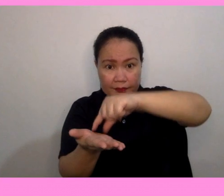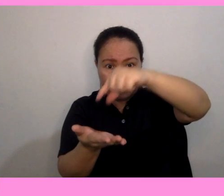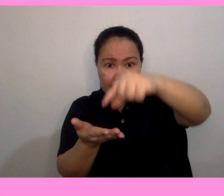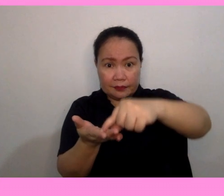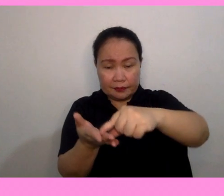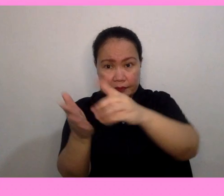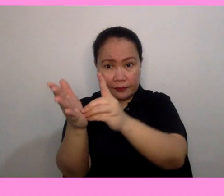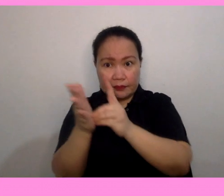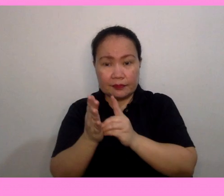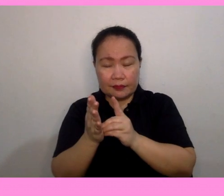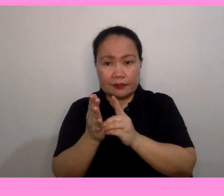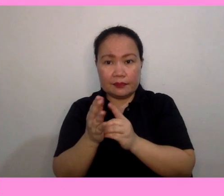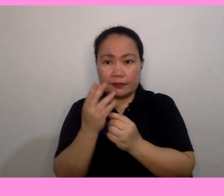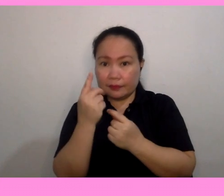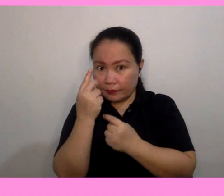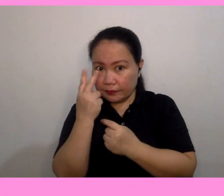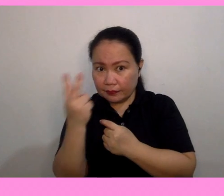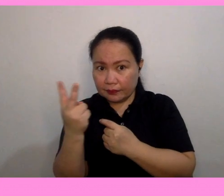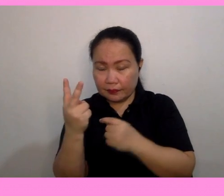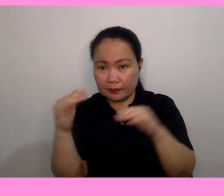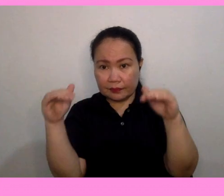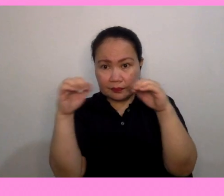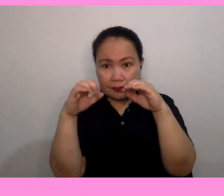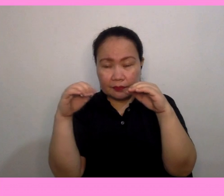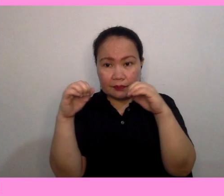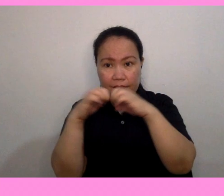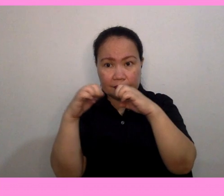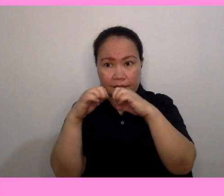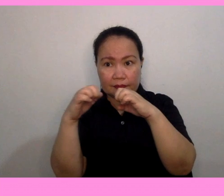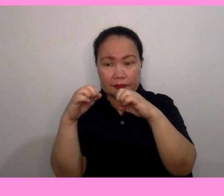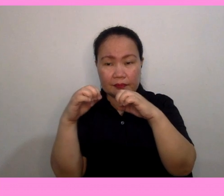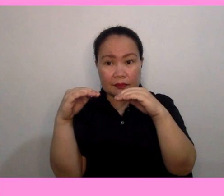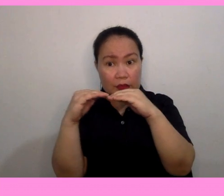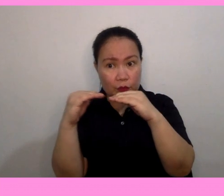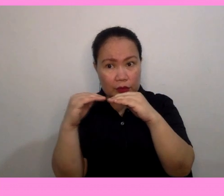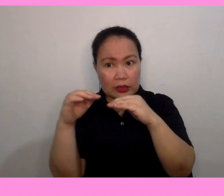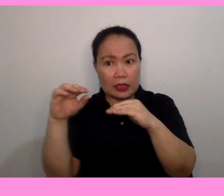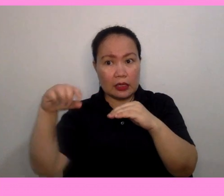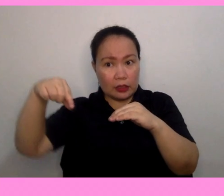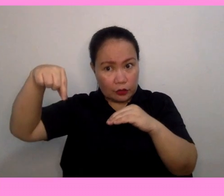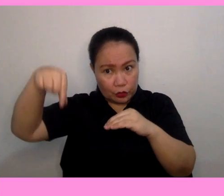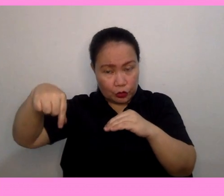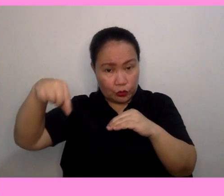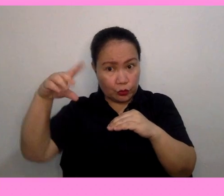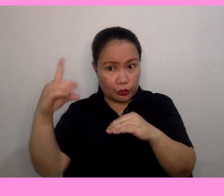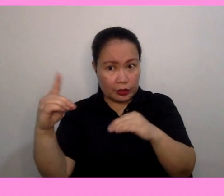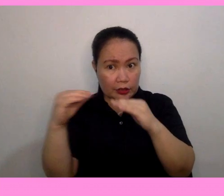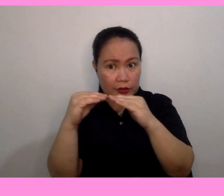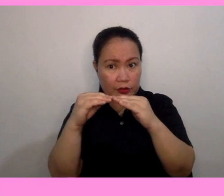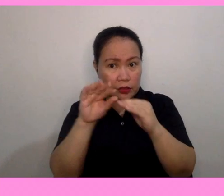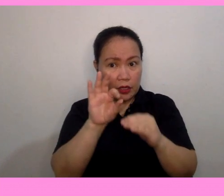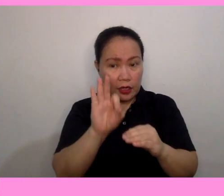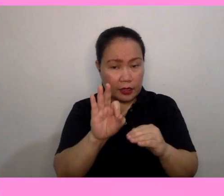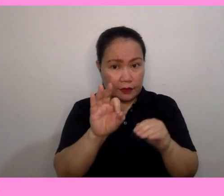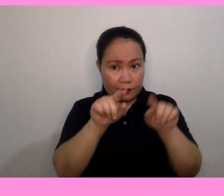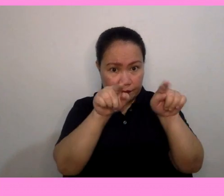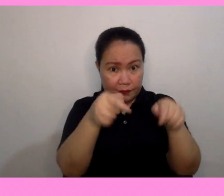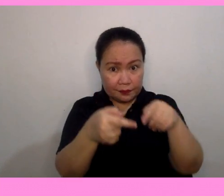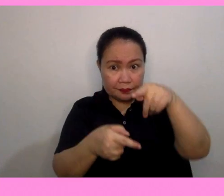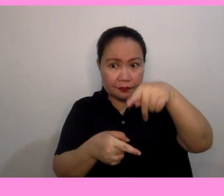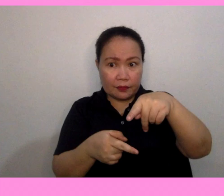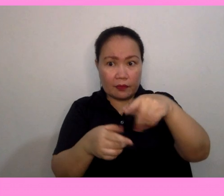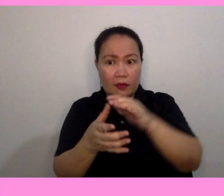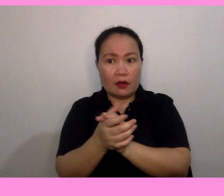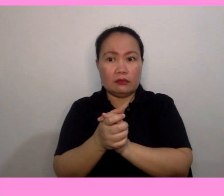Maaari itong ipakita sa equation QD equals to F times P. Ang QD o quantity